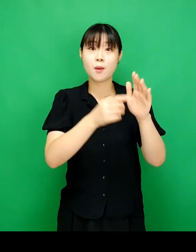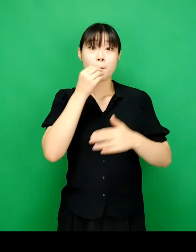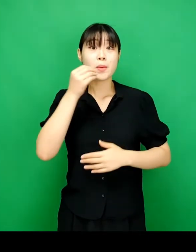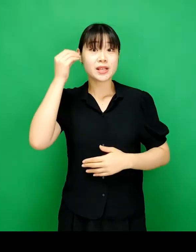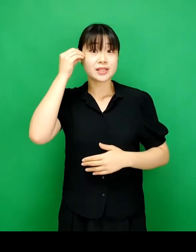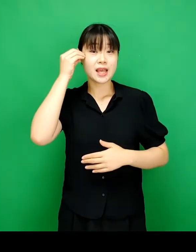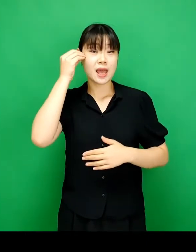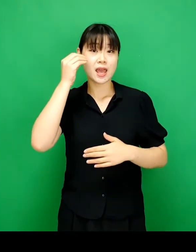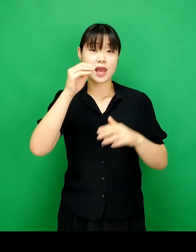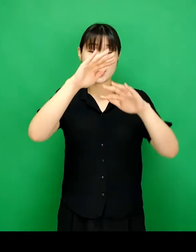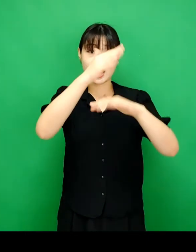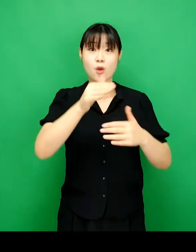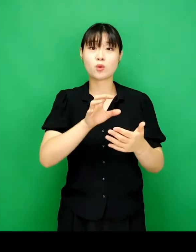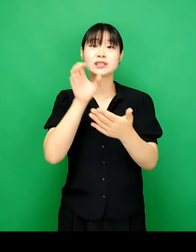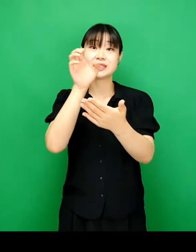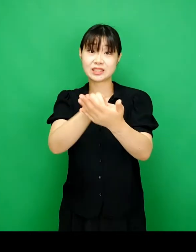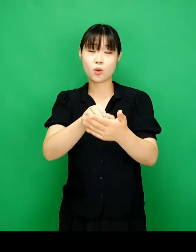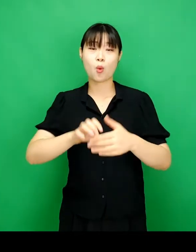해당 내용을 등록합니다.